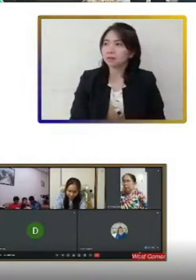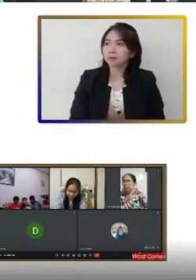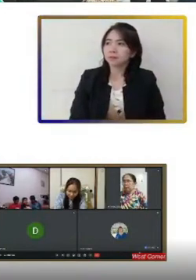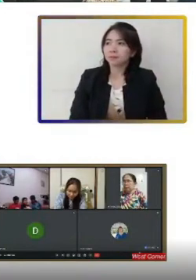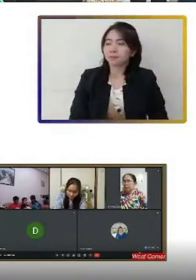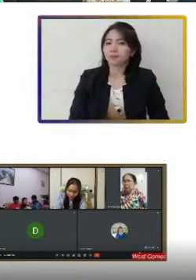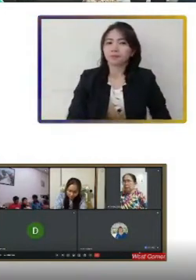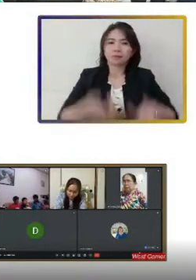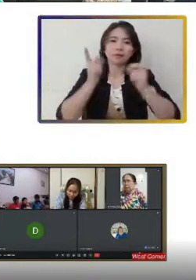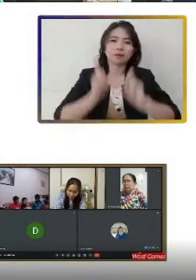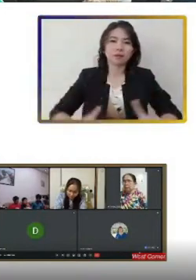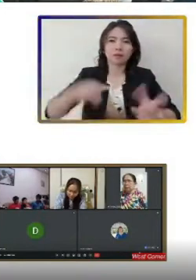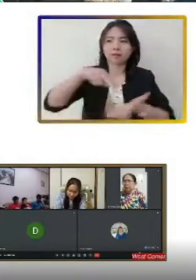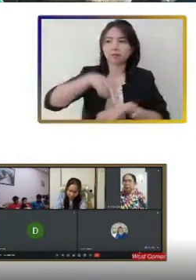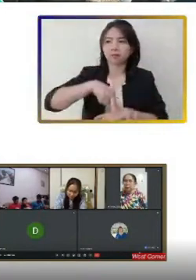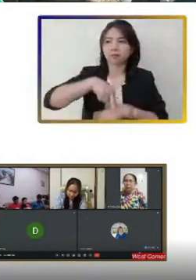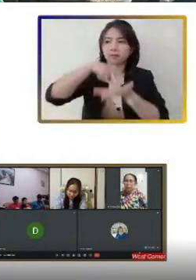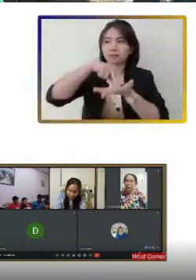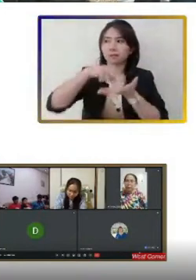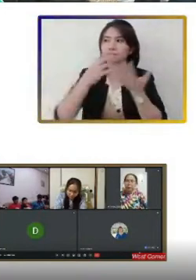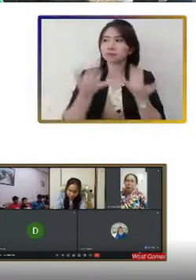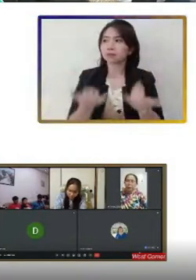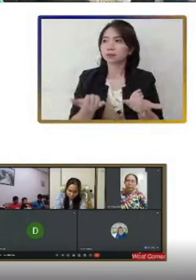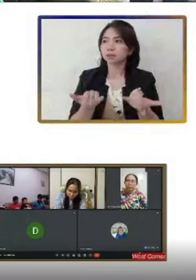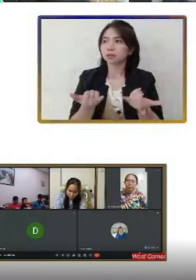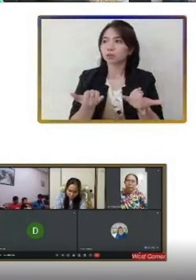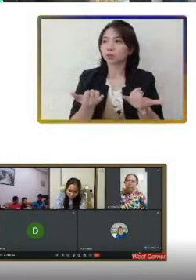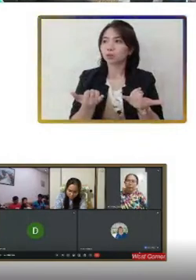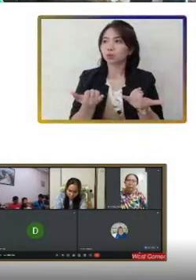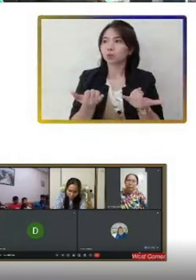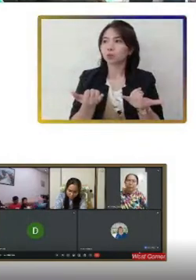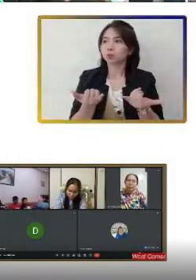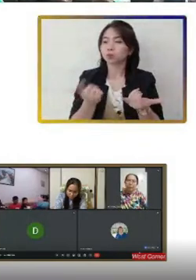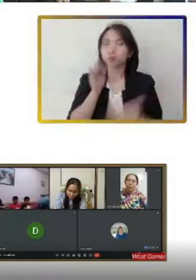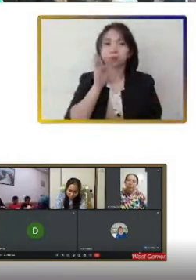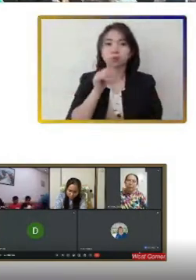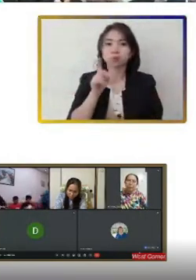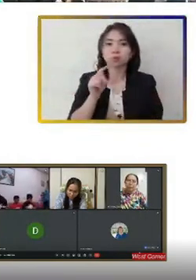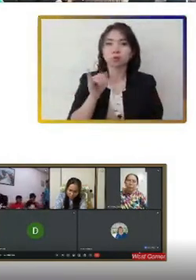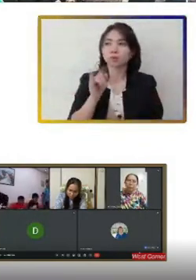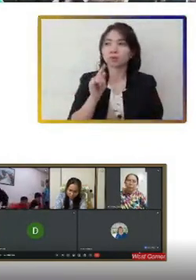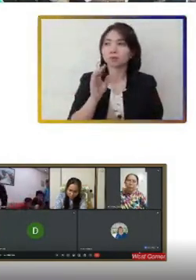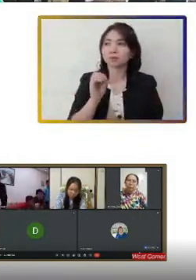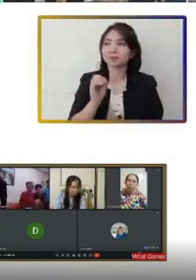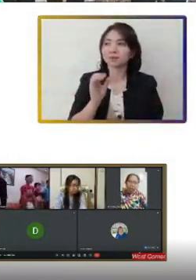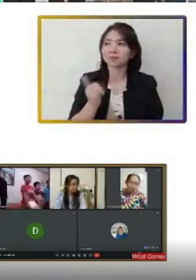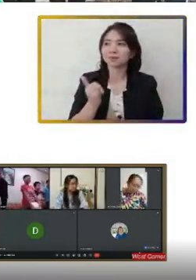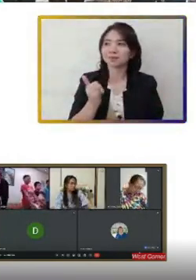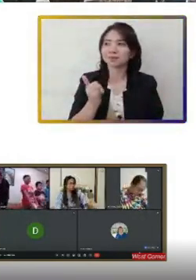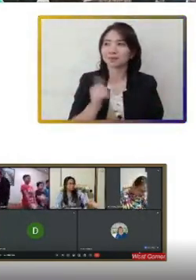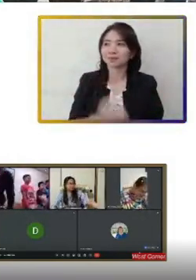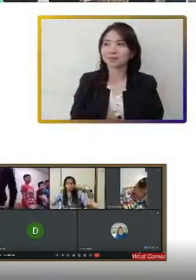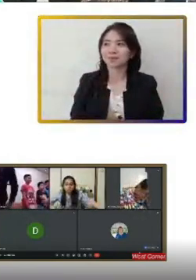Alright. Tumayo po tayo lang. Nandito pa si Brother Tito Pocon. Brother Tito? Wala?